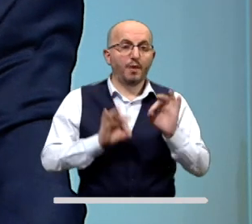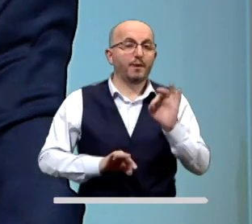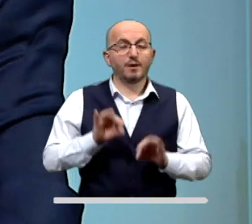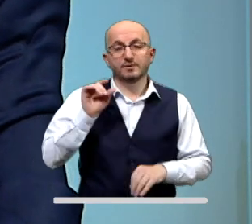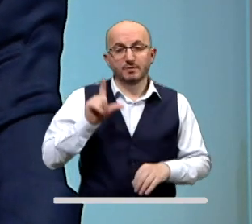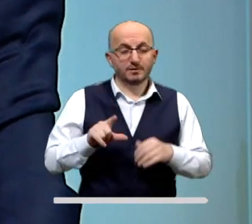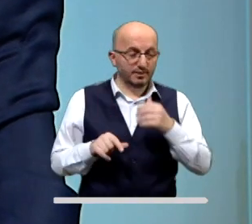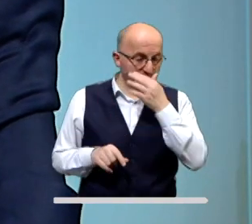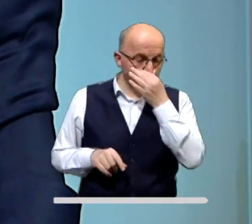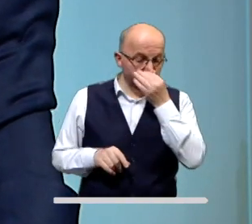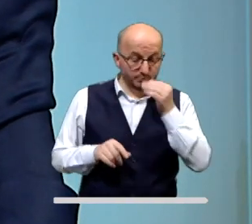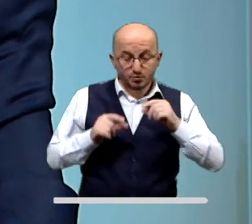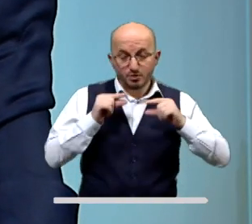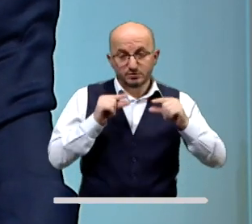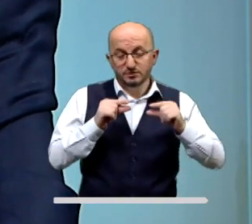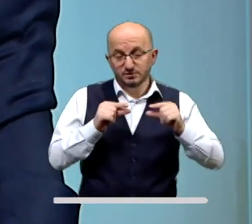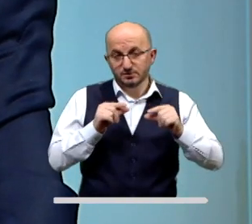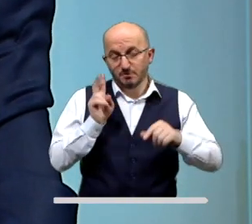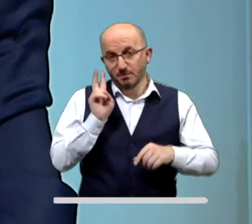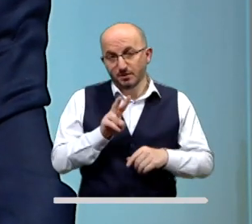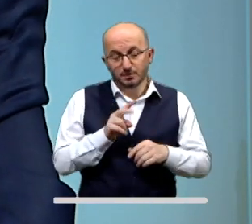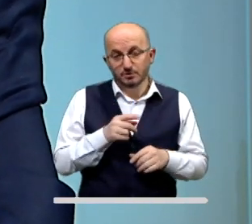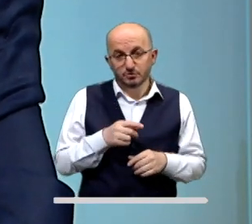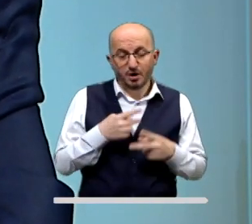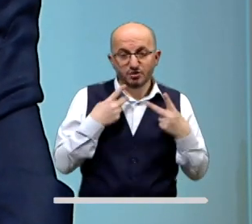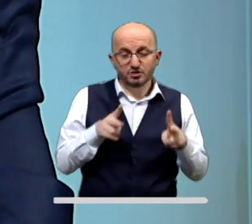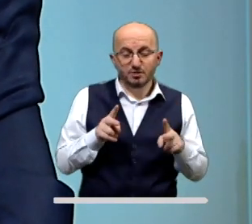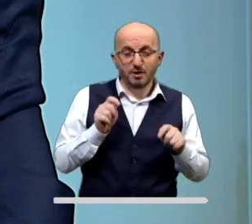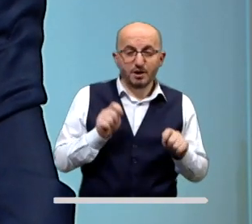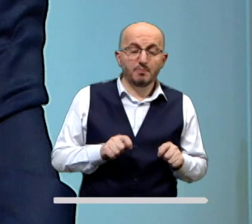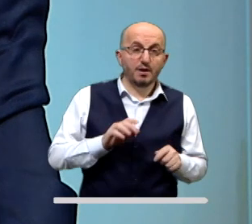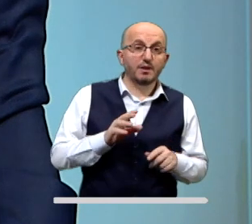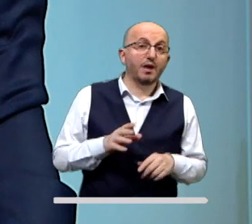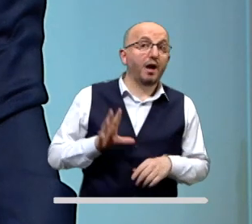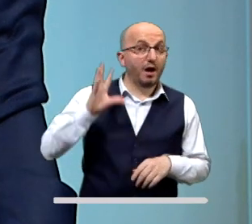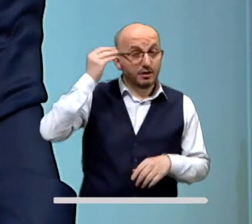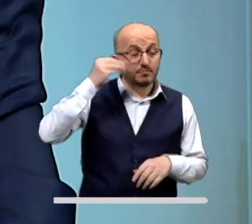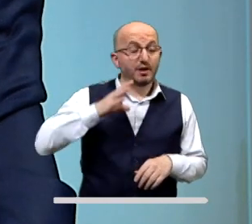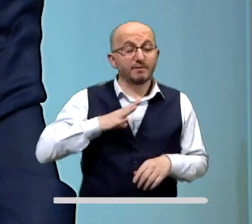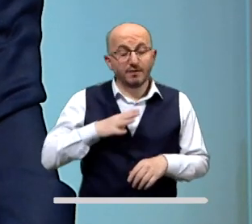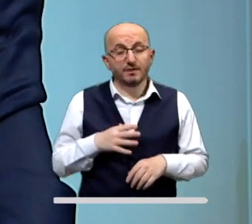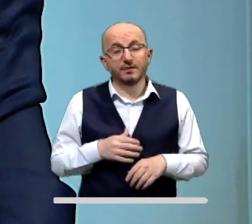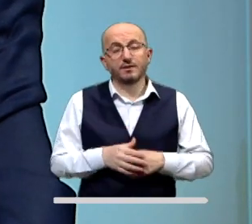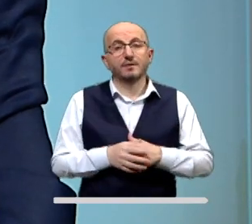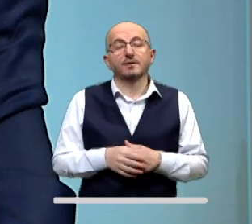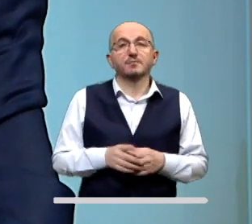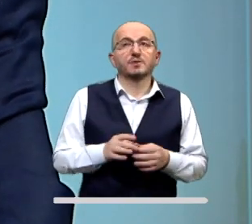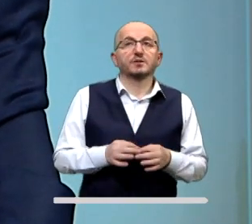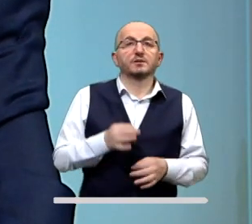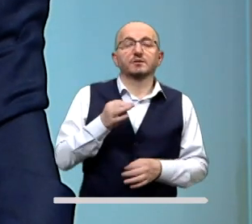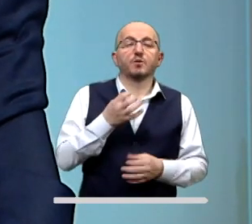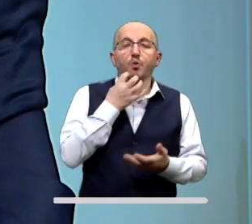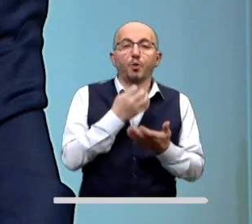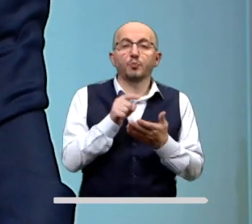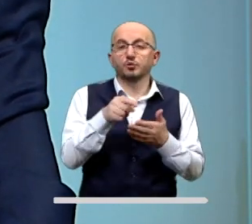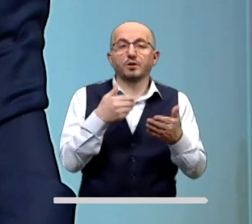lazım ama bu hadisin zahirine bakarak Şöyle yorum yapan muhaddisler de var ya Mesela bir adamın ömrü